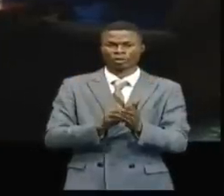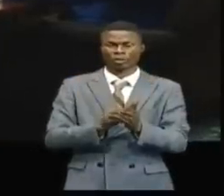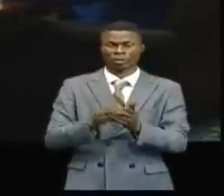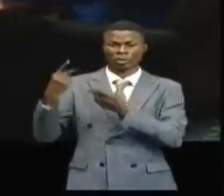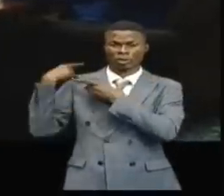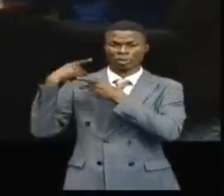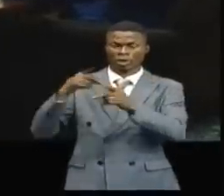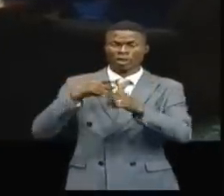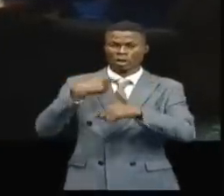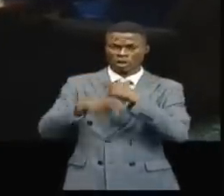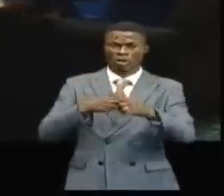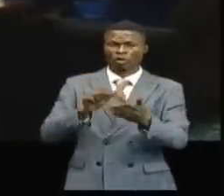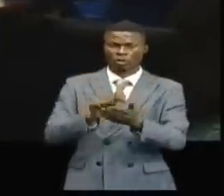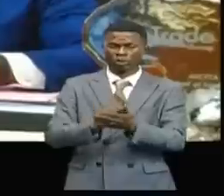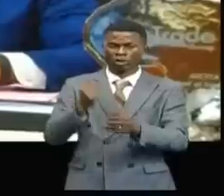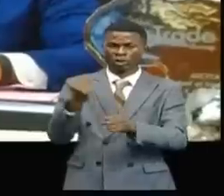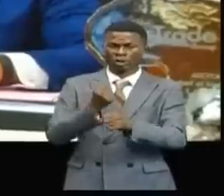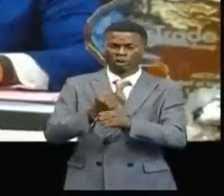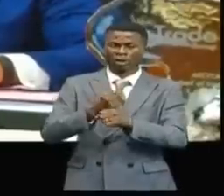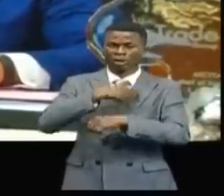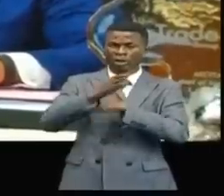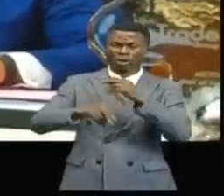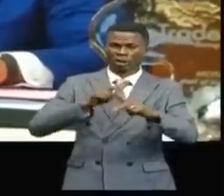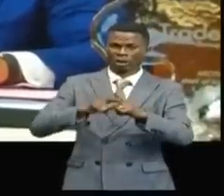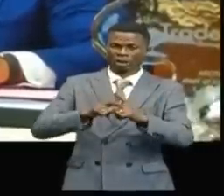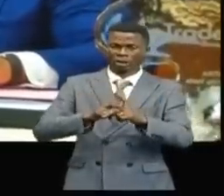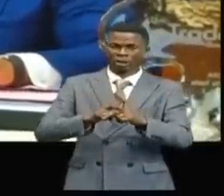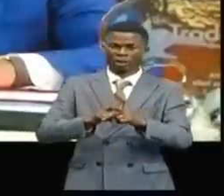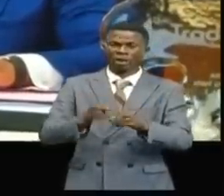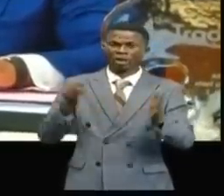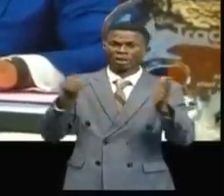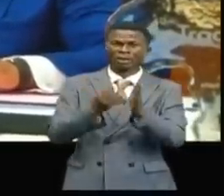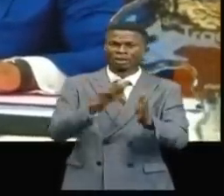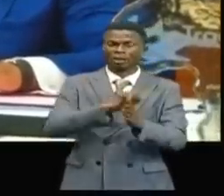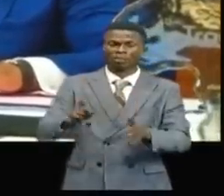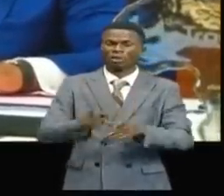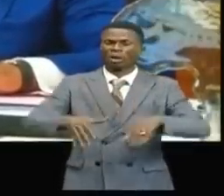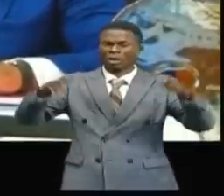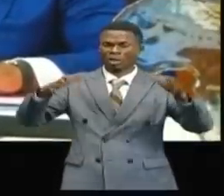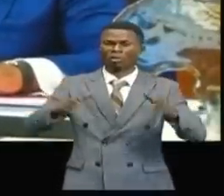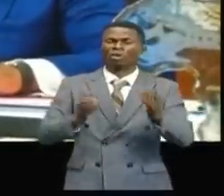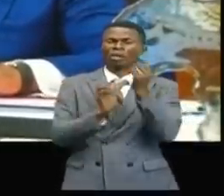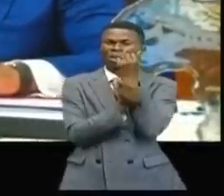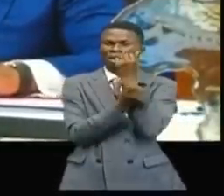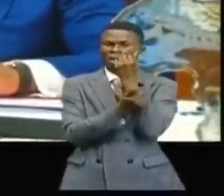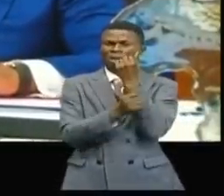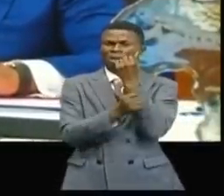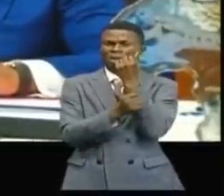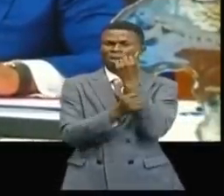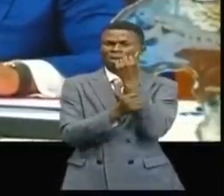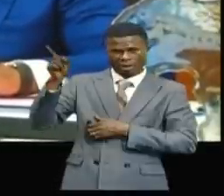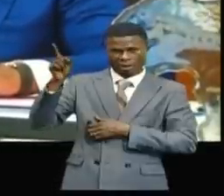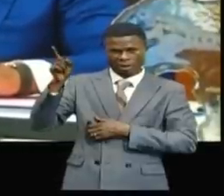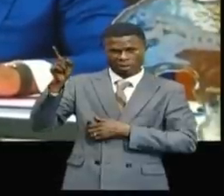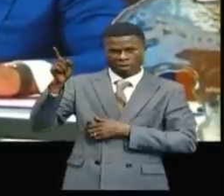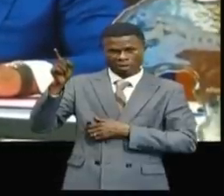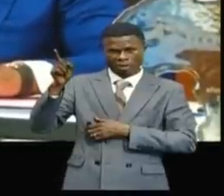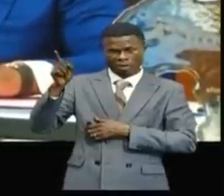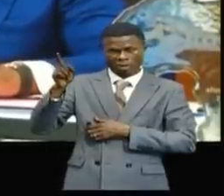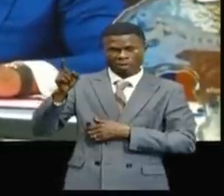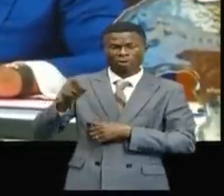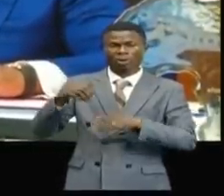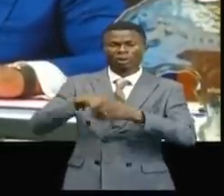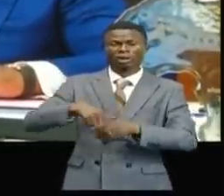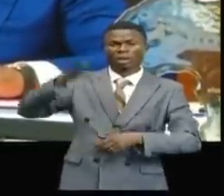depuis sa relance, le service national a produit plus de 6000 tonnes de maïs à Kanyamakassese dans le Haut-Lomami et l'OVO dans le